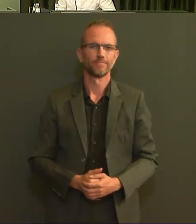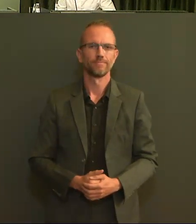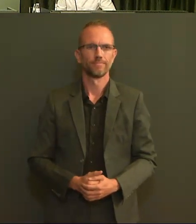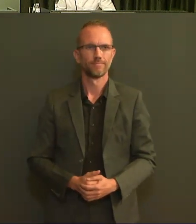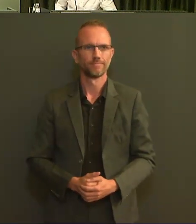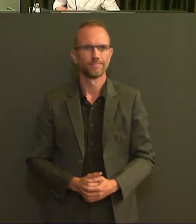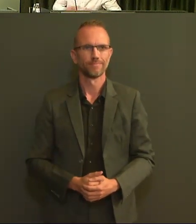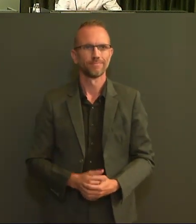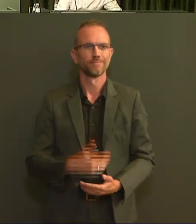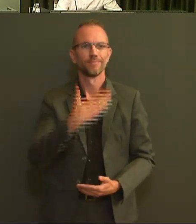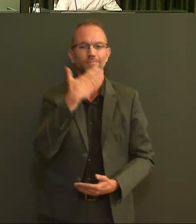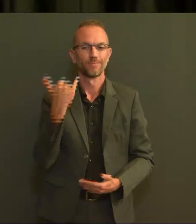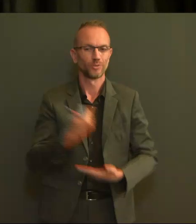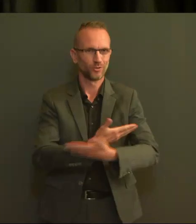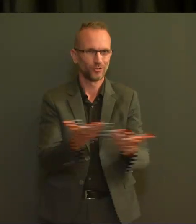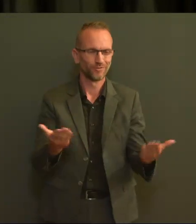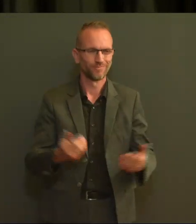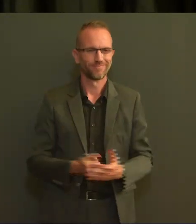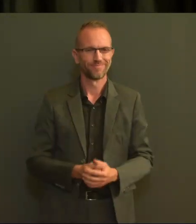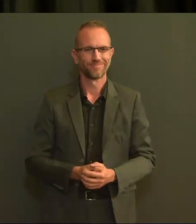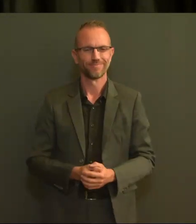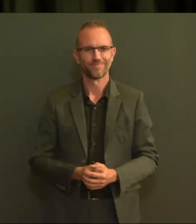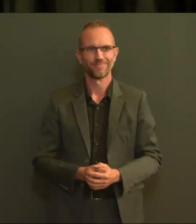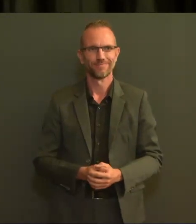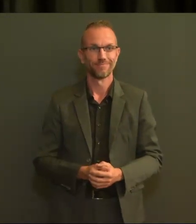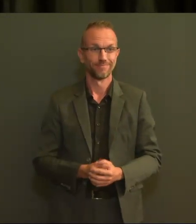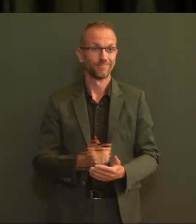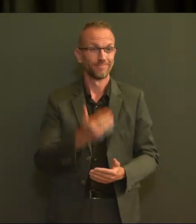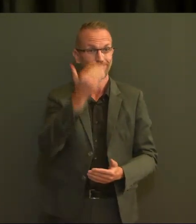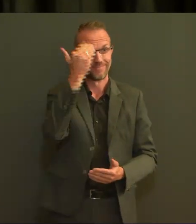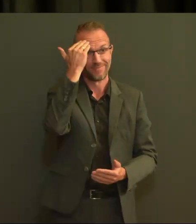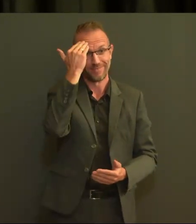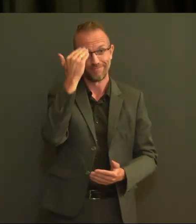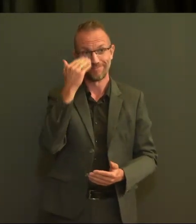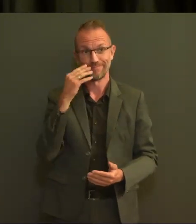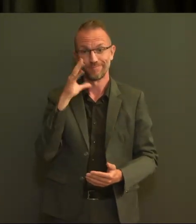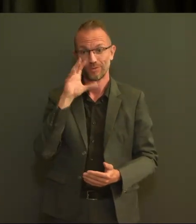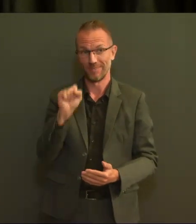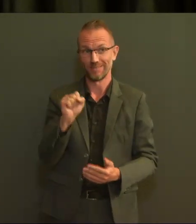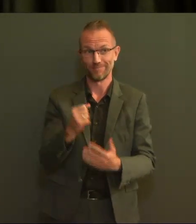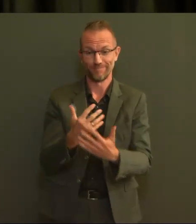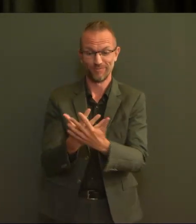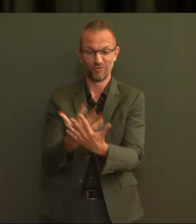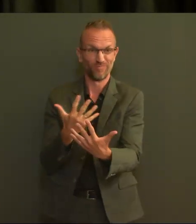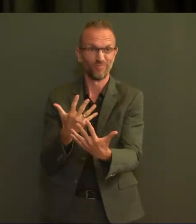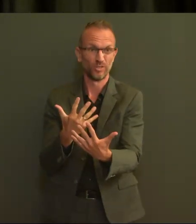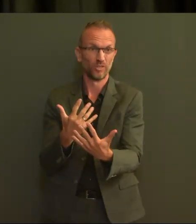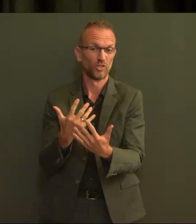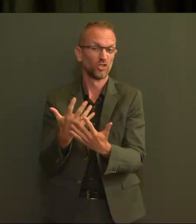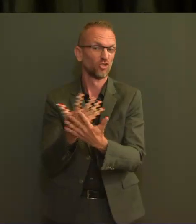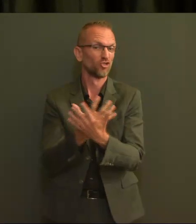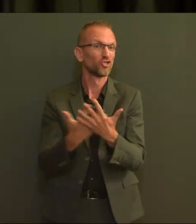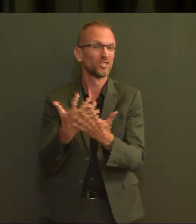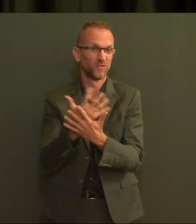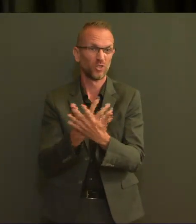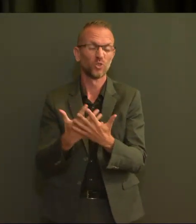Bonjour à vous. C'est indéniablement, comme nous continuons tous à le constater, une courbe inquiétante qui se dessine en ce